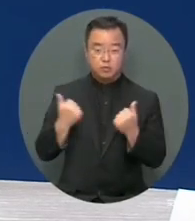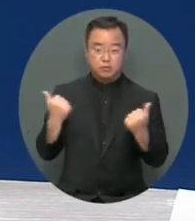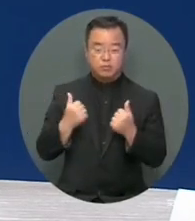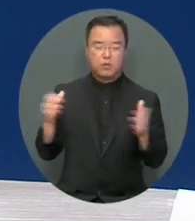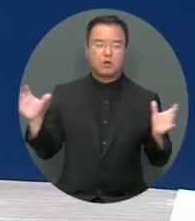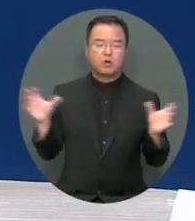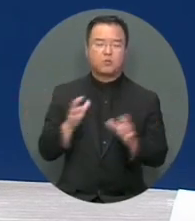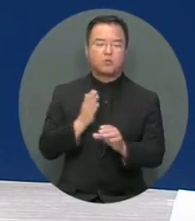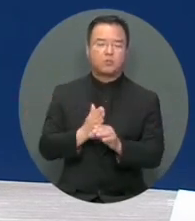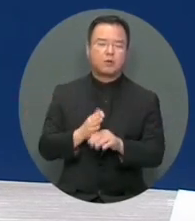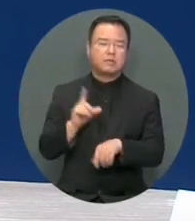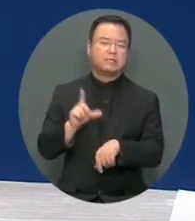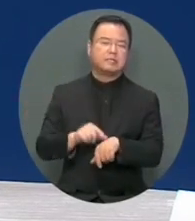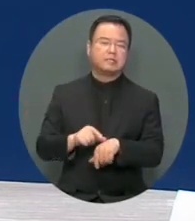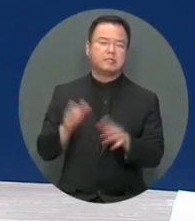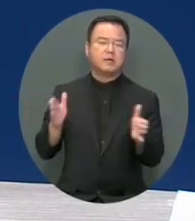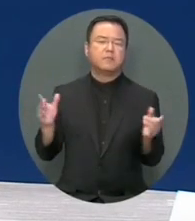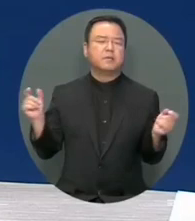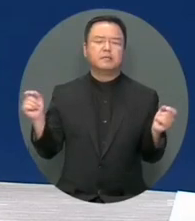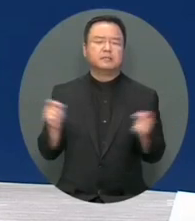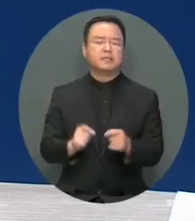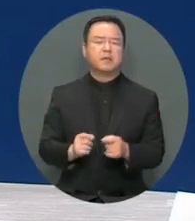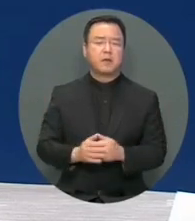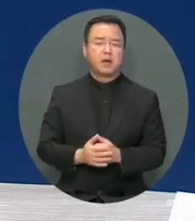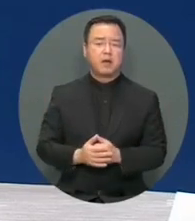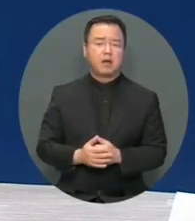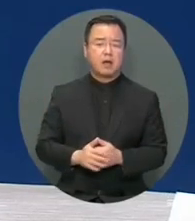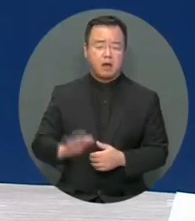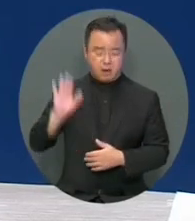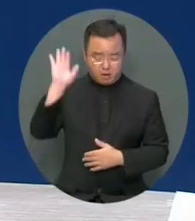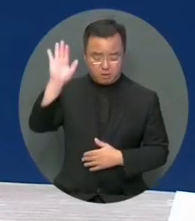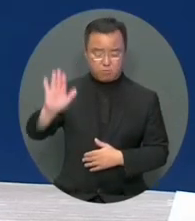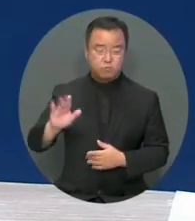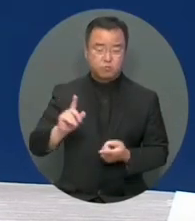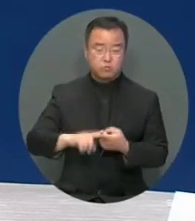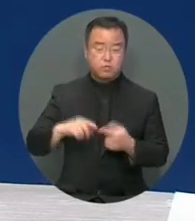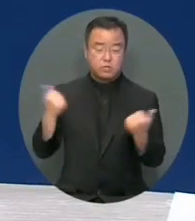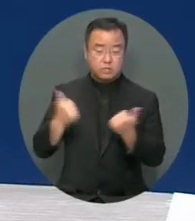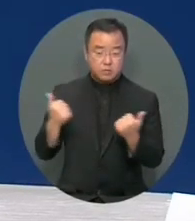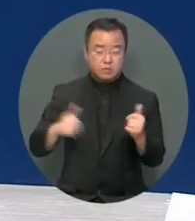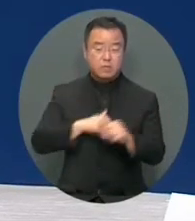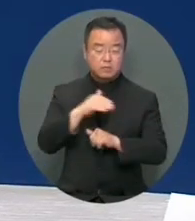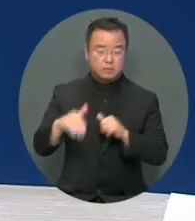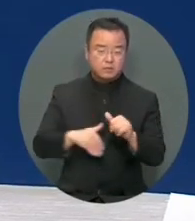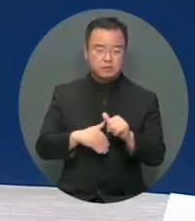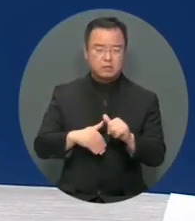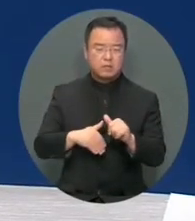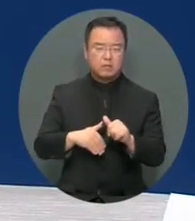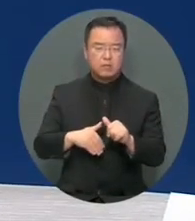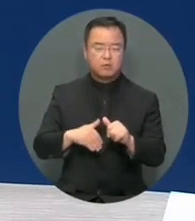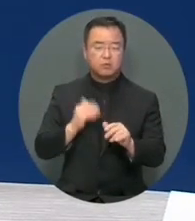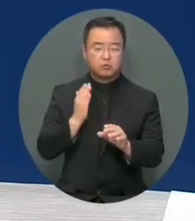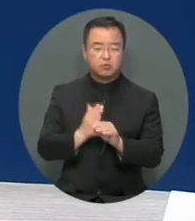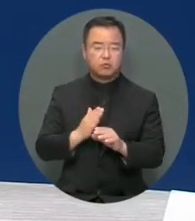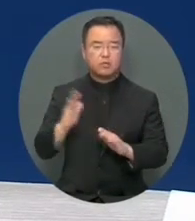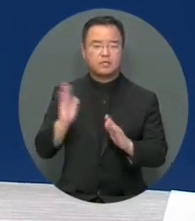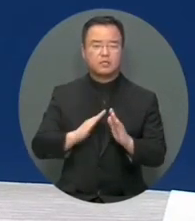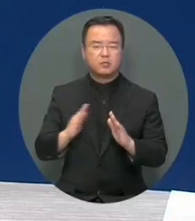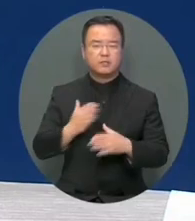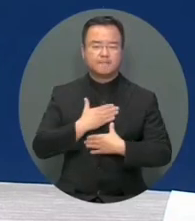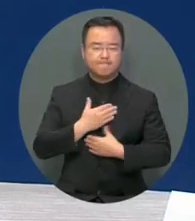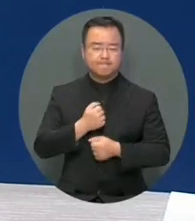앞으로 시간이 얼마 없는 만큼 앞으로 2 플러스 2 협상 과정은 절대로 보안을